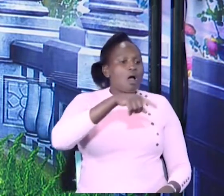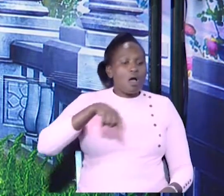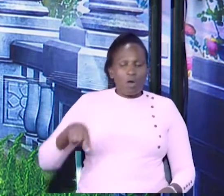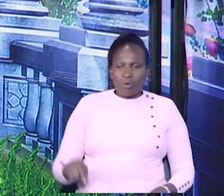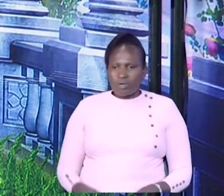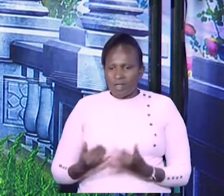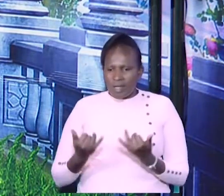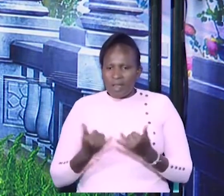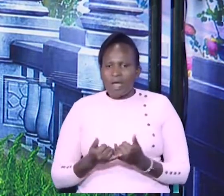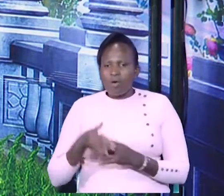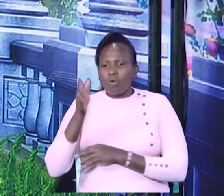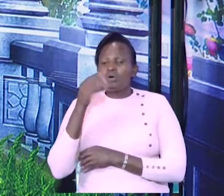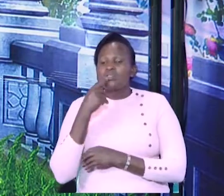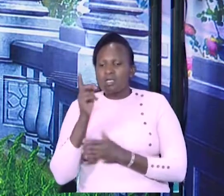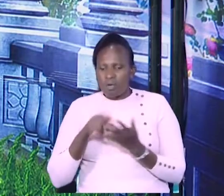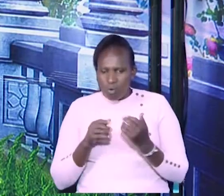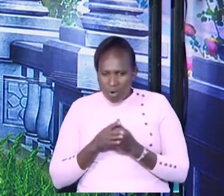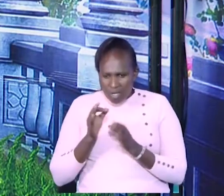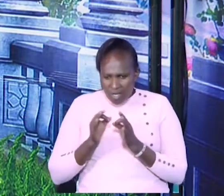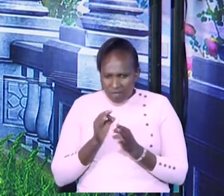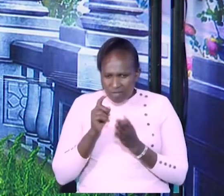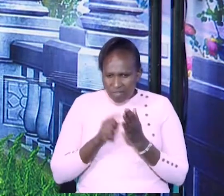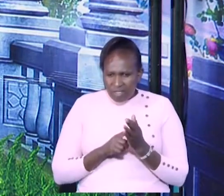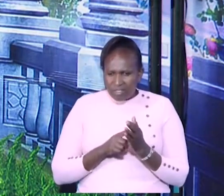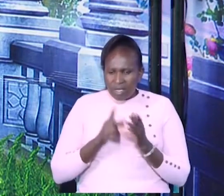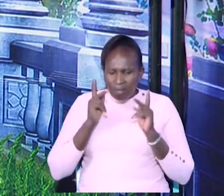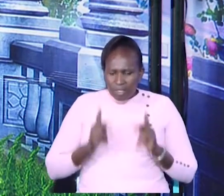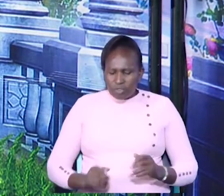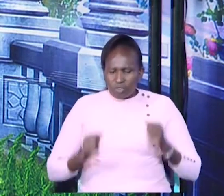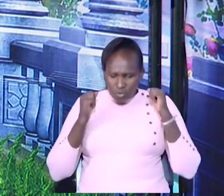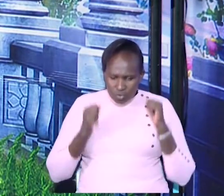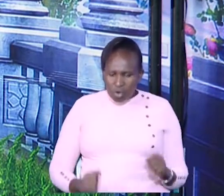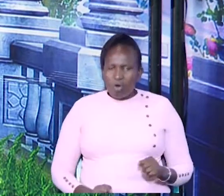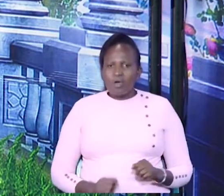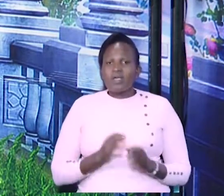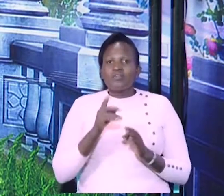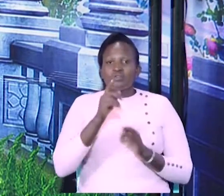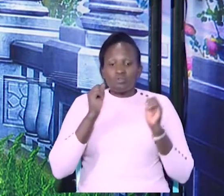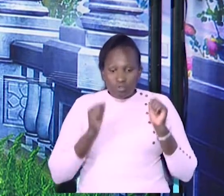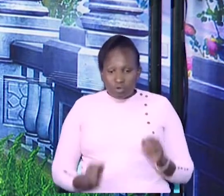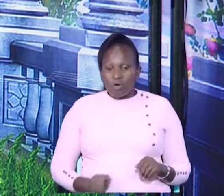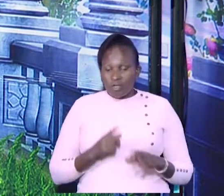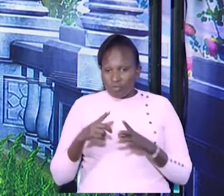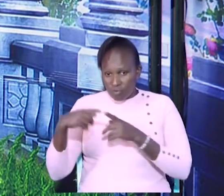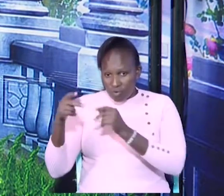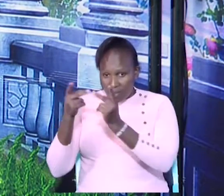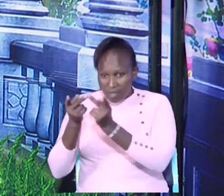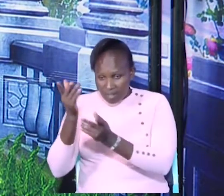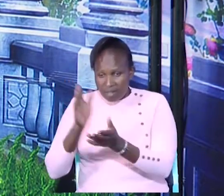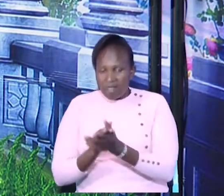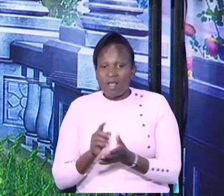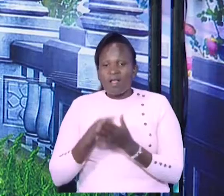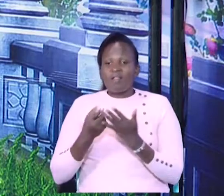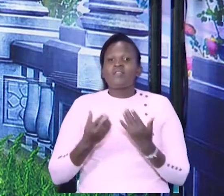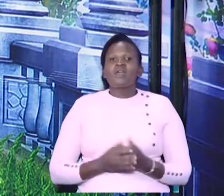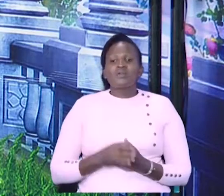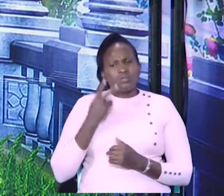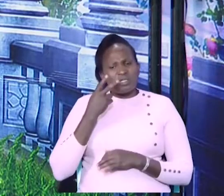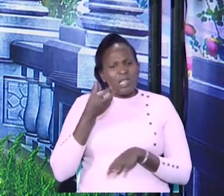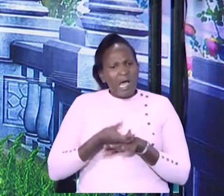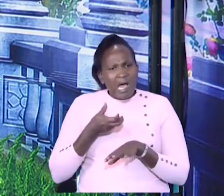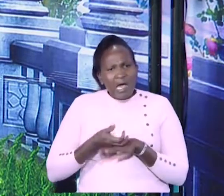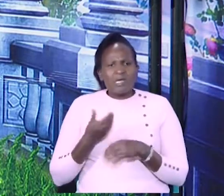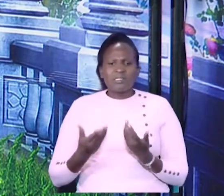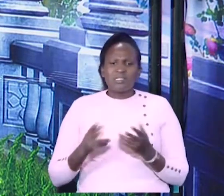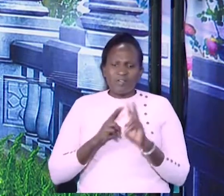ndio sasa Mungu akaanasema yakoba, kama huyu ni mtu jasiri, hata wewe ukiwa mtu jasiri, ukienda pale shuleni, hata kuna subject unaona ni gumu sana,